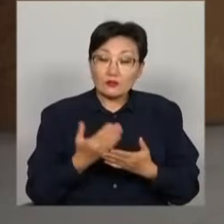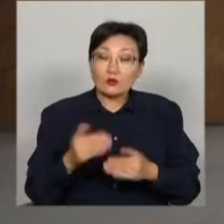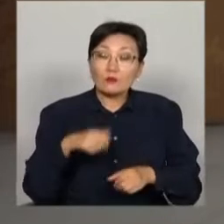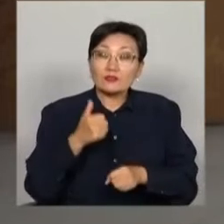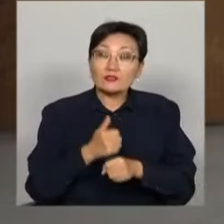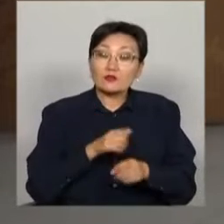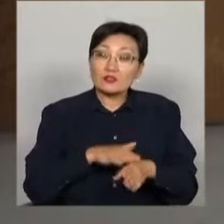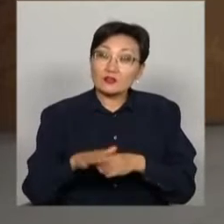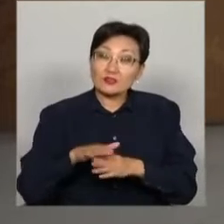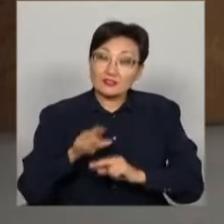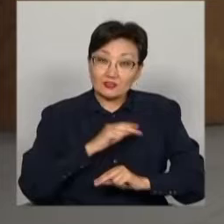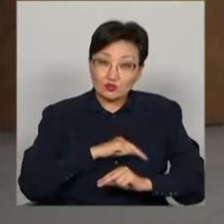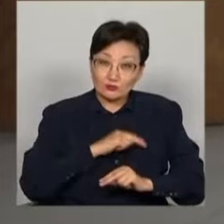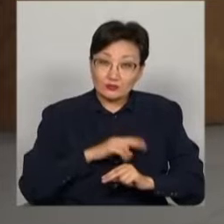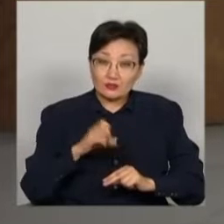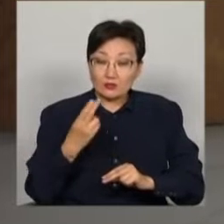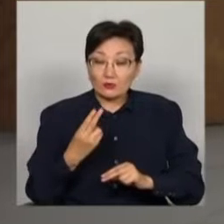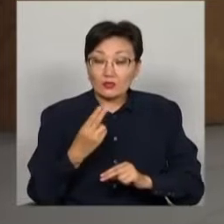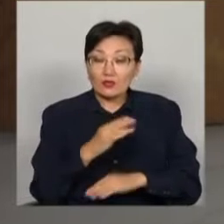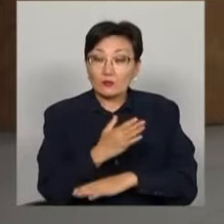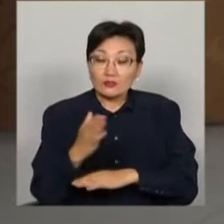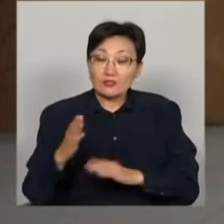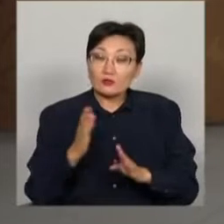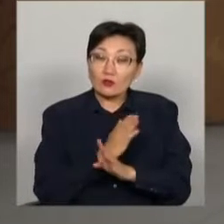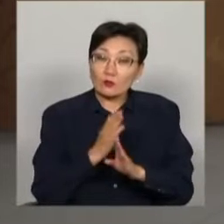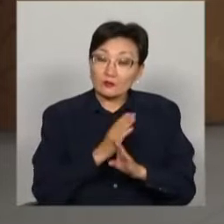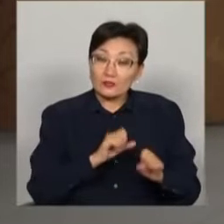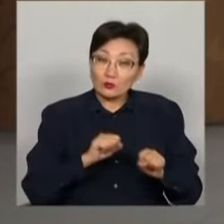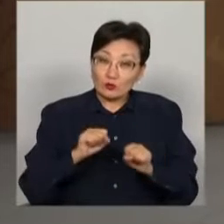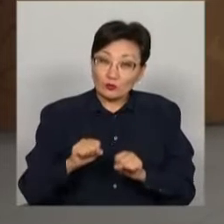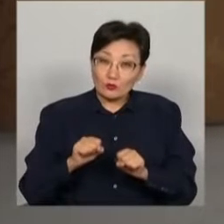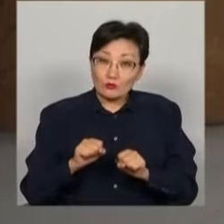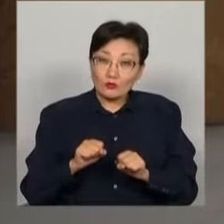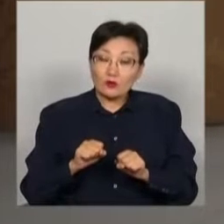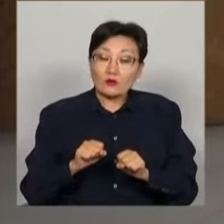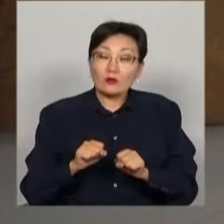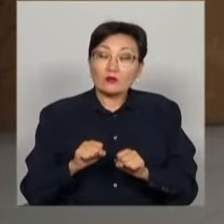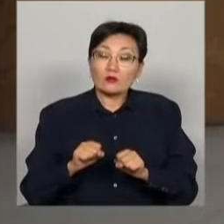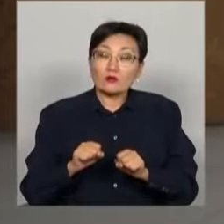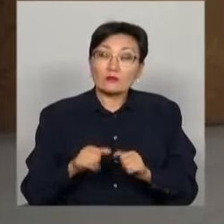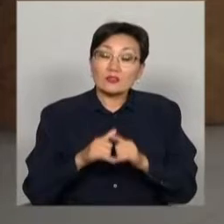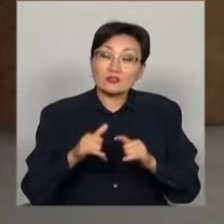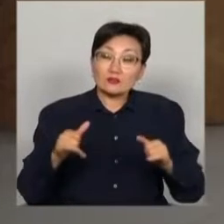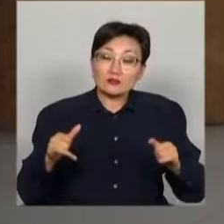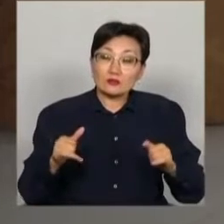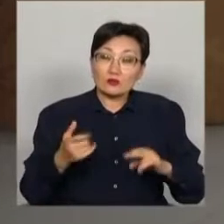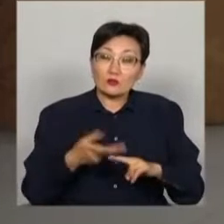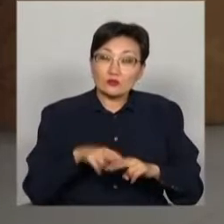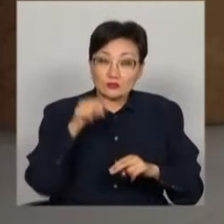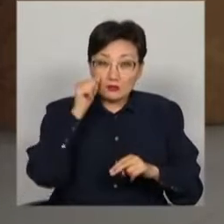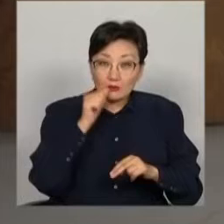негізгі атқаратын міндеті ұлттық парктің және табиғатын қорғау, молайту және осы